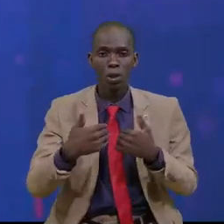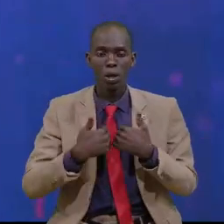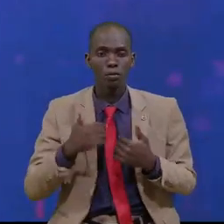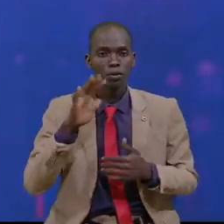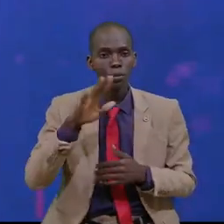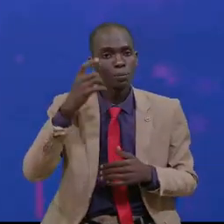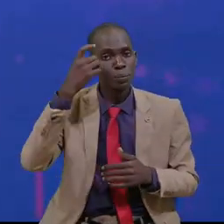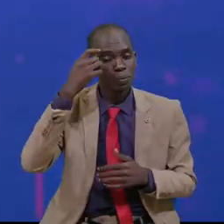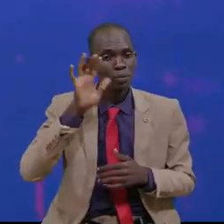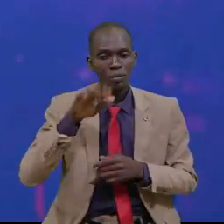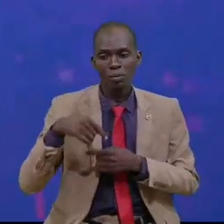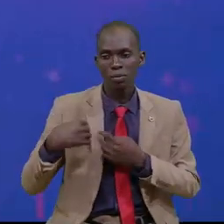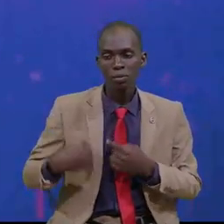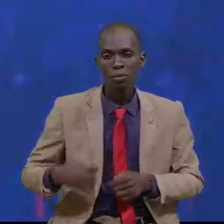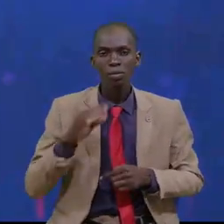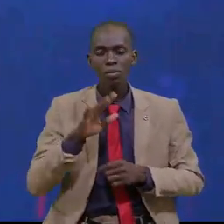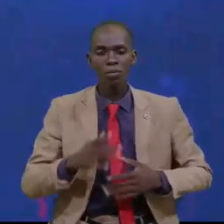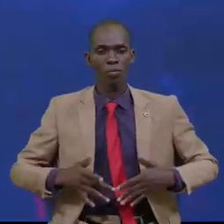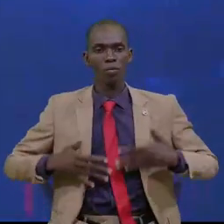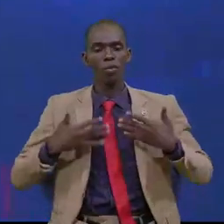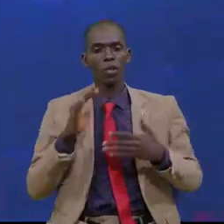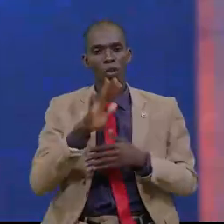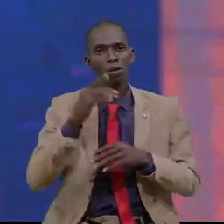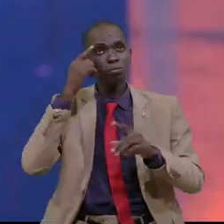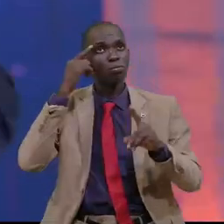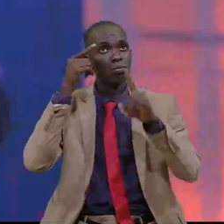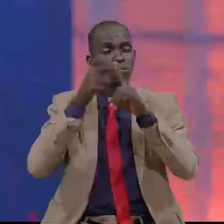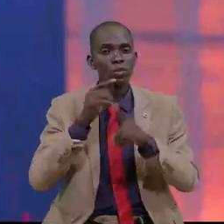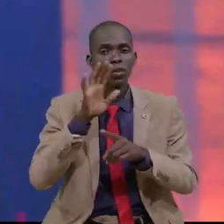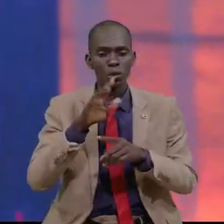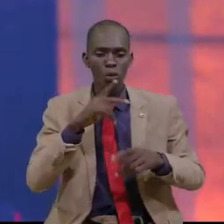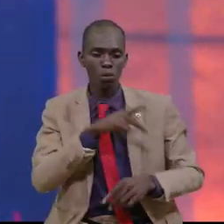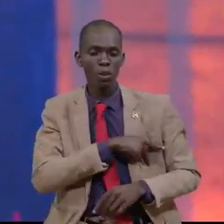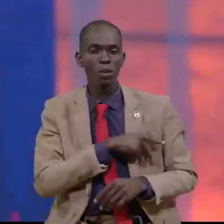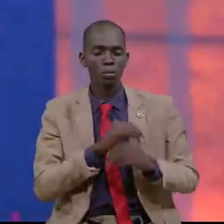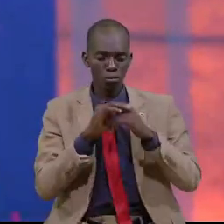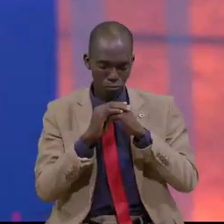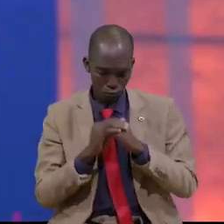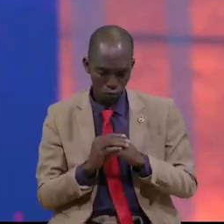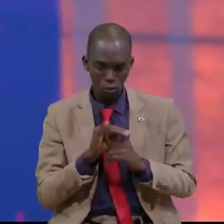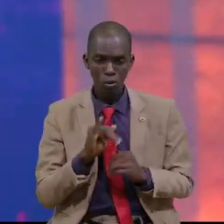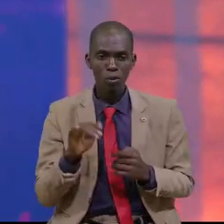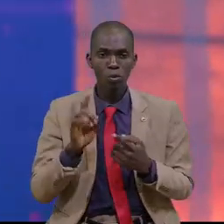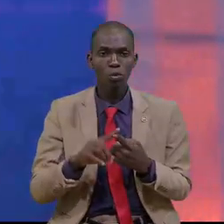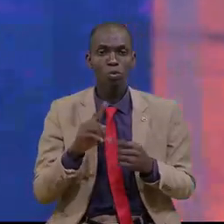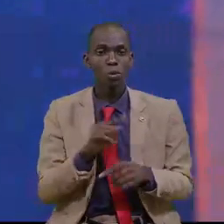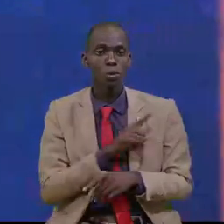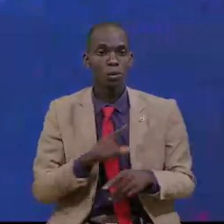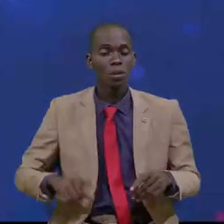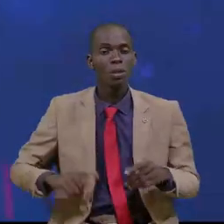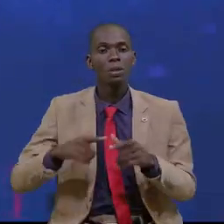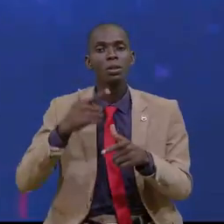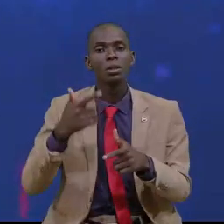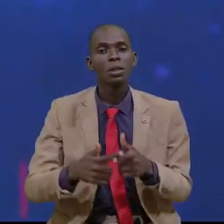tu as ta pensée, ton cœur, ta vie, tes ambitions, ta personnalité fléchissant devant